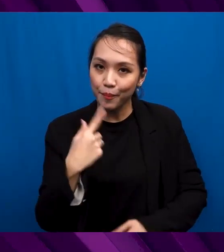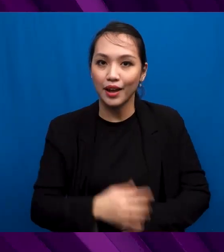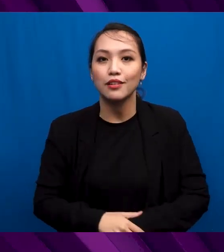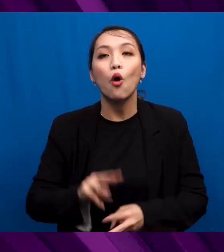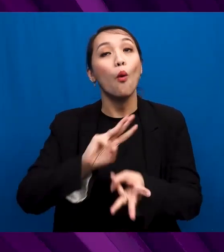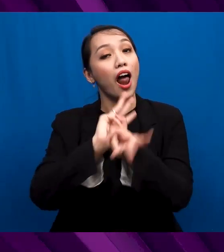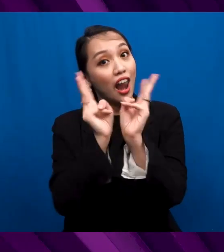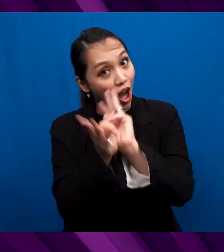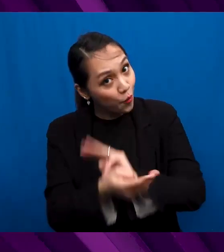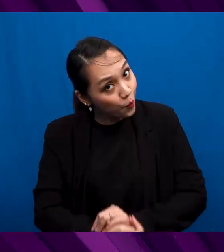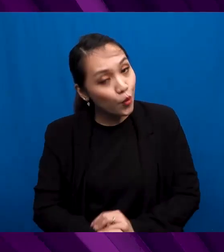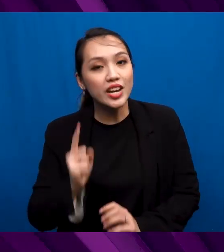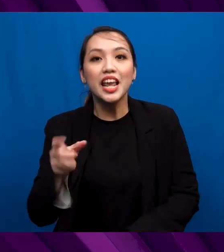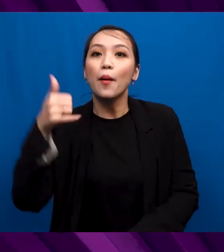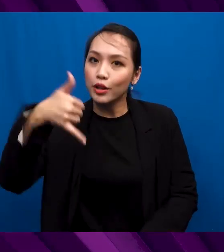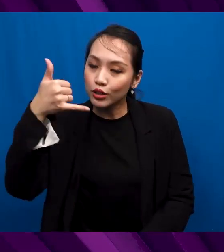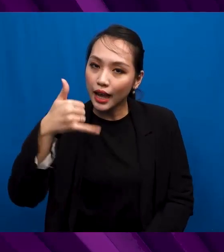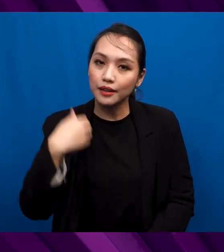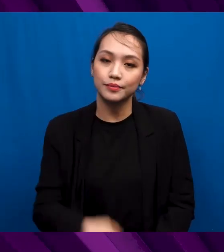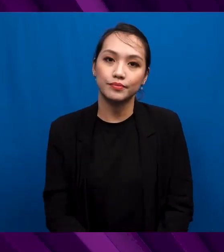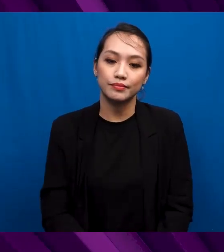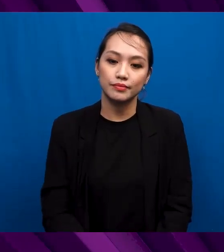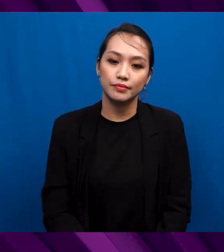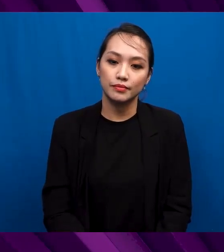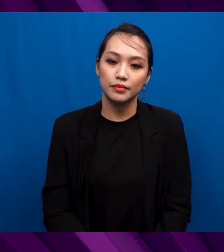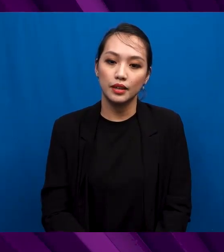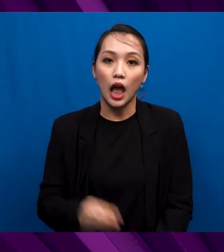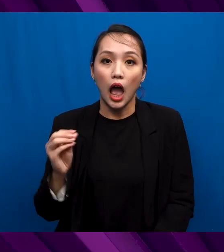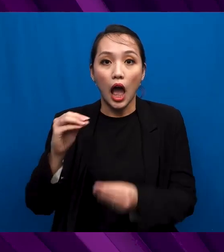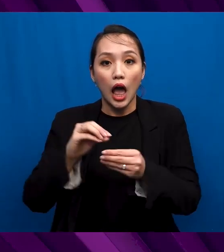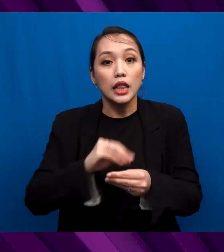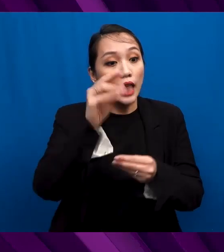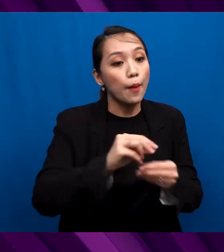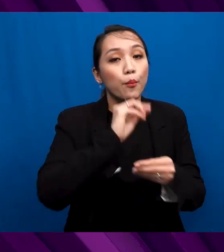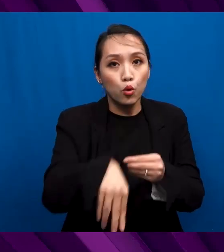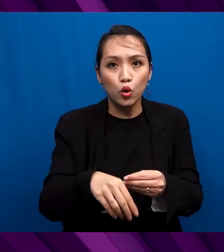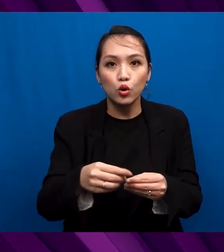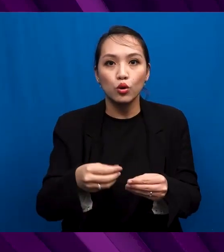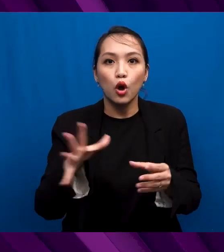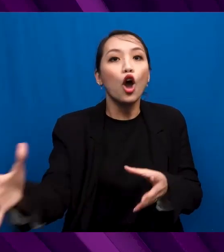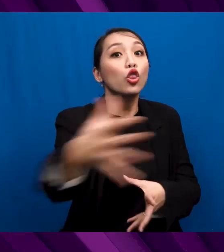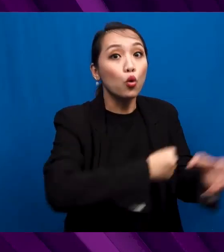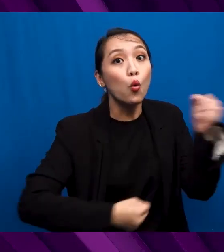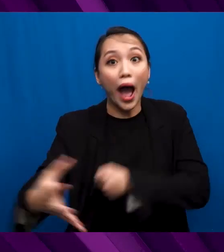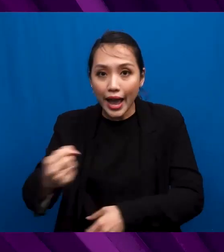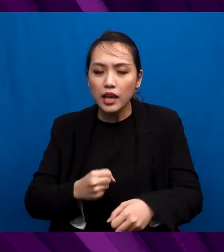hati-hati. Berkat kutuk itu ada. Tabur tua itu ada. Sekalipun ada anugerah dan kasih karunia dalam kerajaan